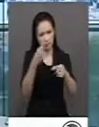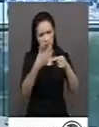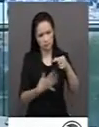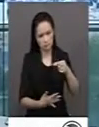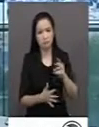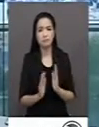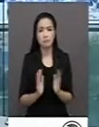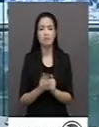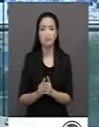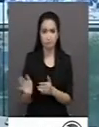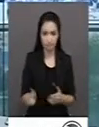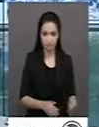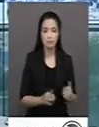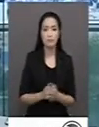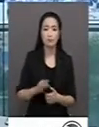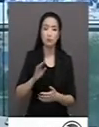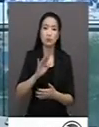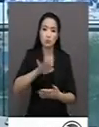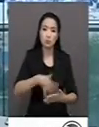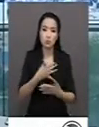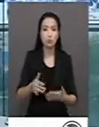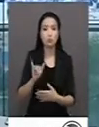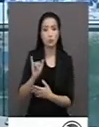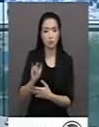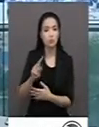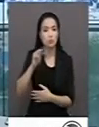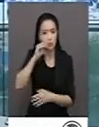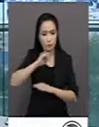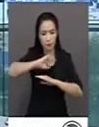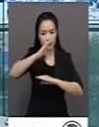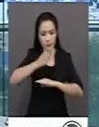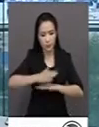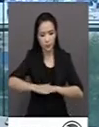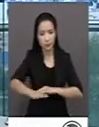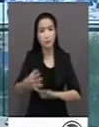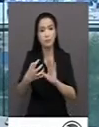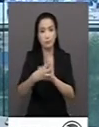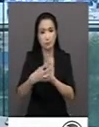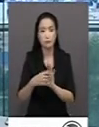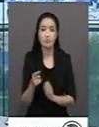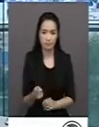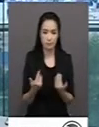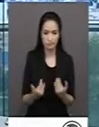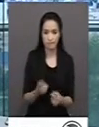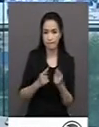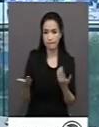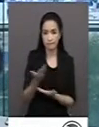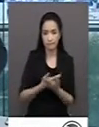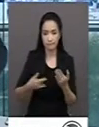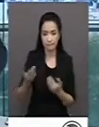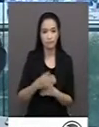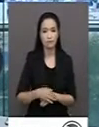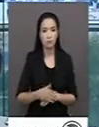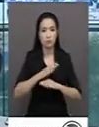ยุทธศาสตร์จุดหนึ่งที่สำคัญก็คือที่ราบลุ่มแม่น้ำภาคกลางแล้ววันนี้ก็มีงานเสวนาของสมัชชา5รา